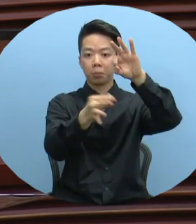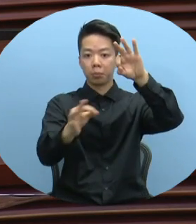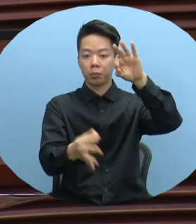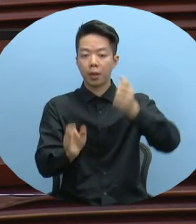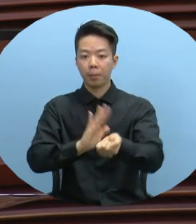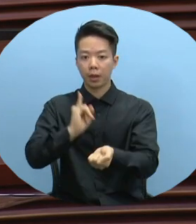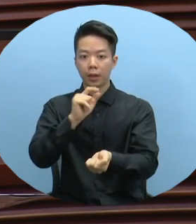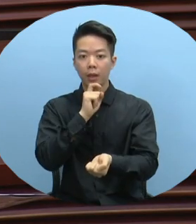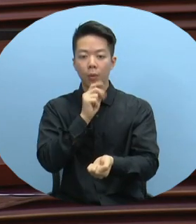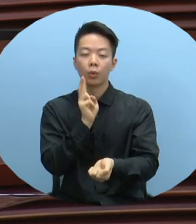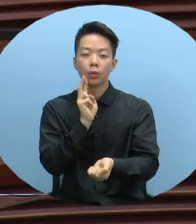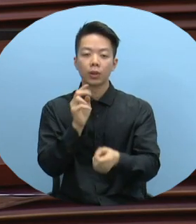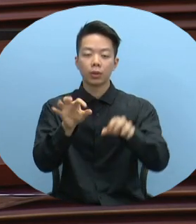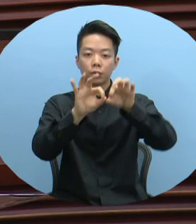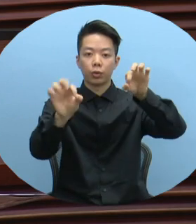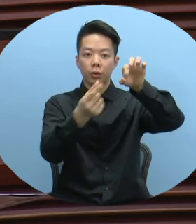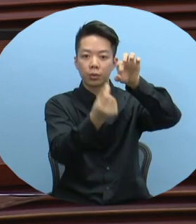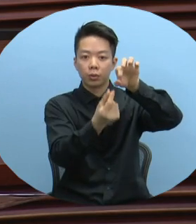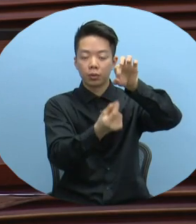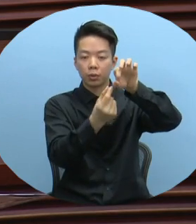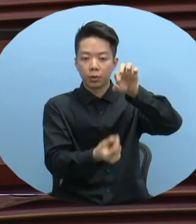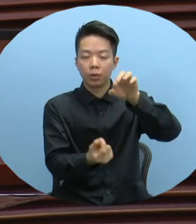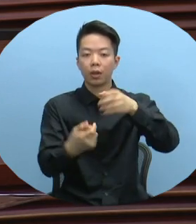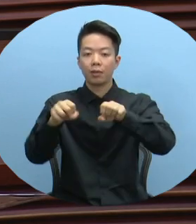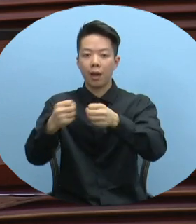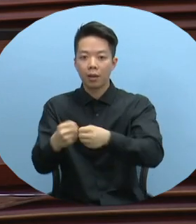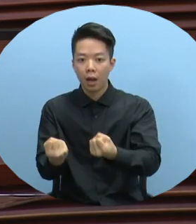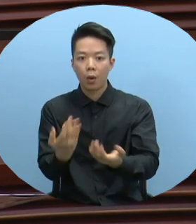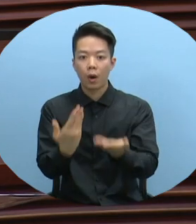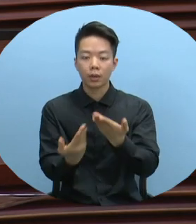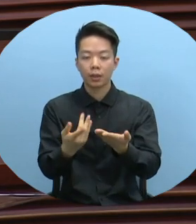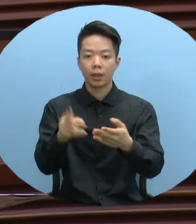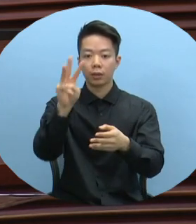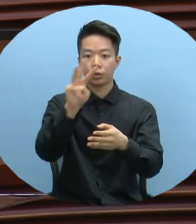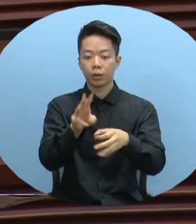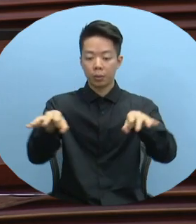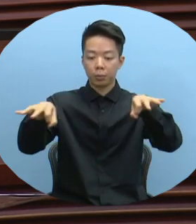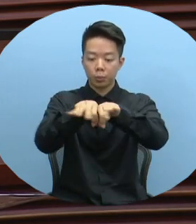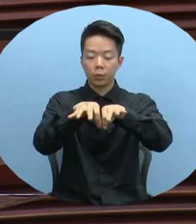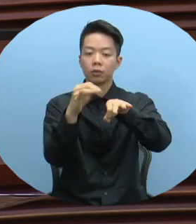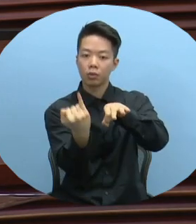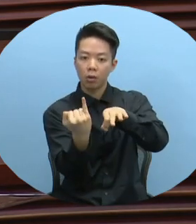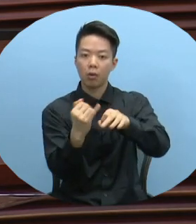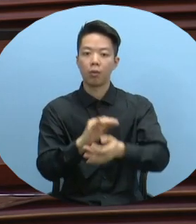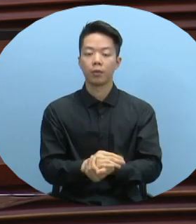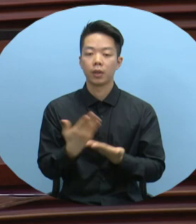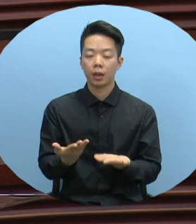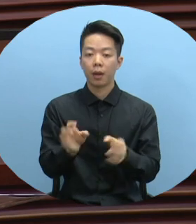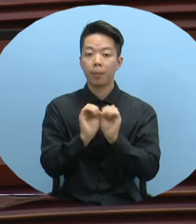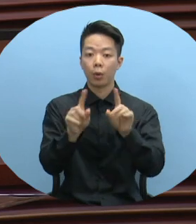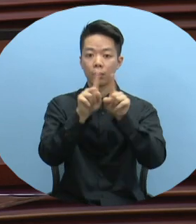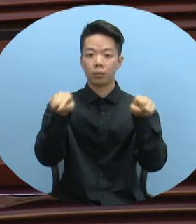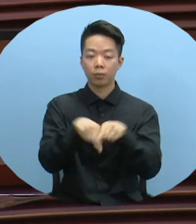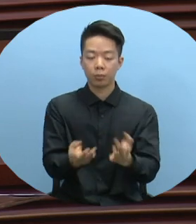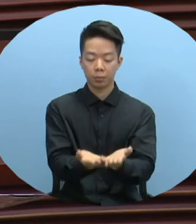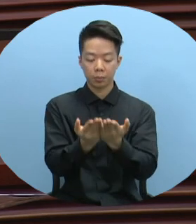排水管滲漏或者破爛、錯誤接駁排水管等。屋宇署正在檢視顧問提交的報告，並且會按